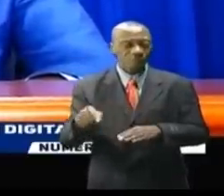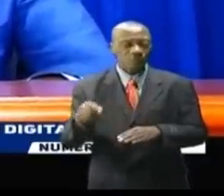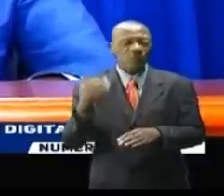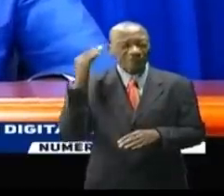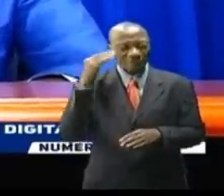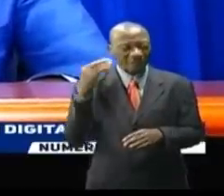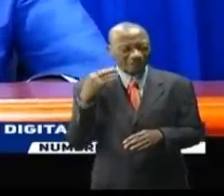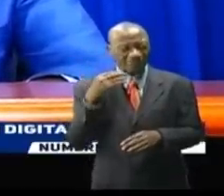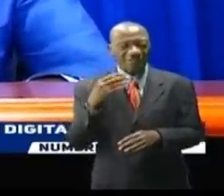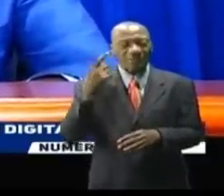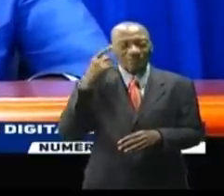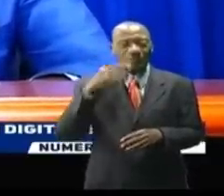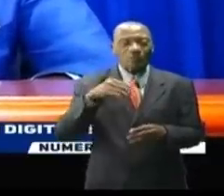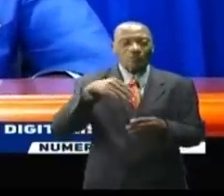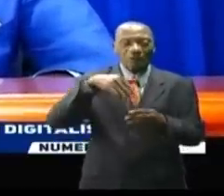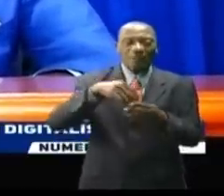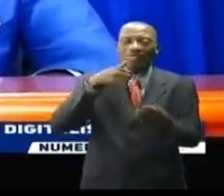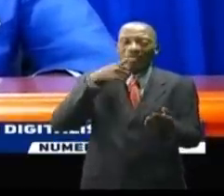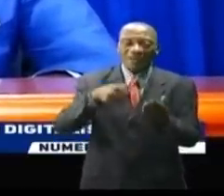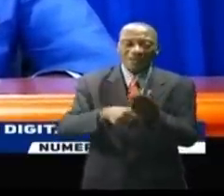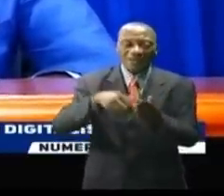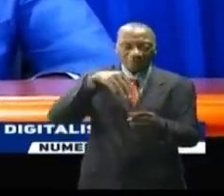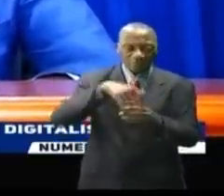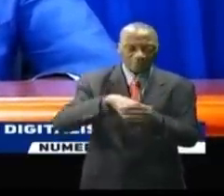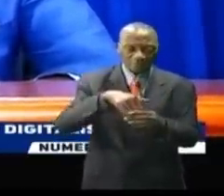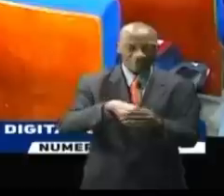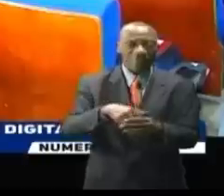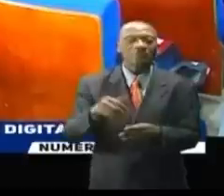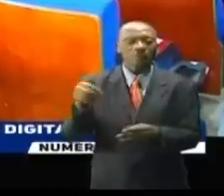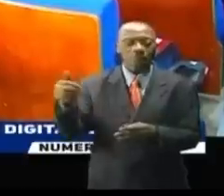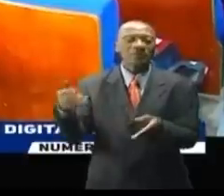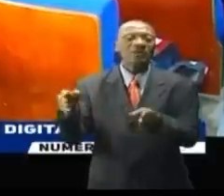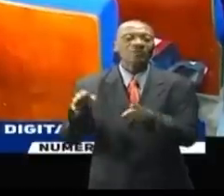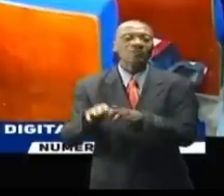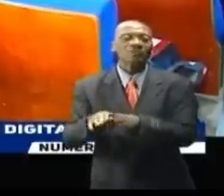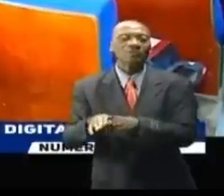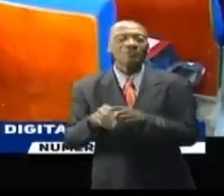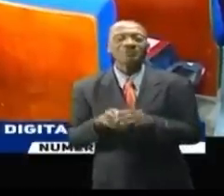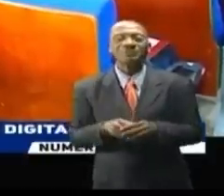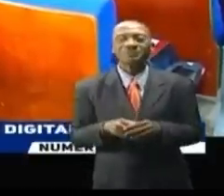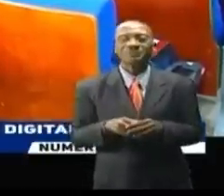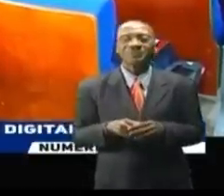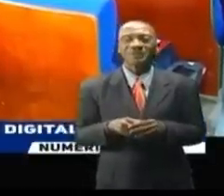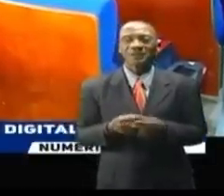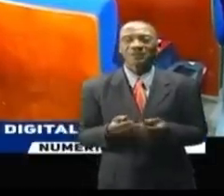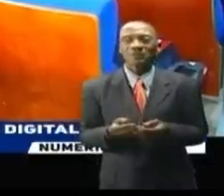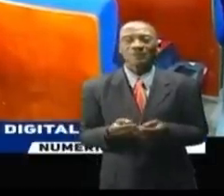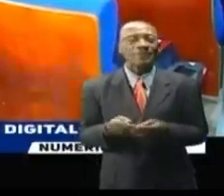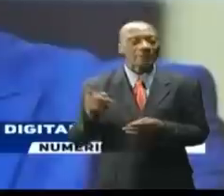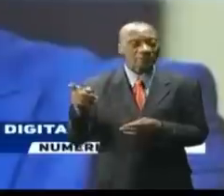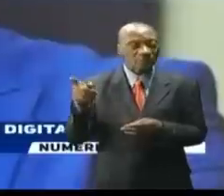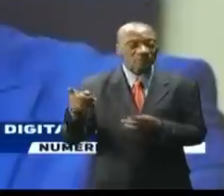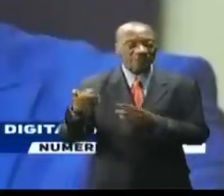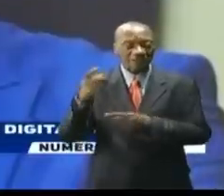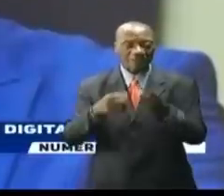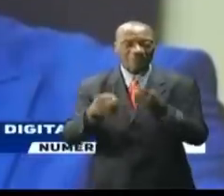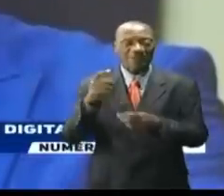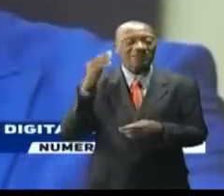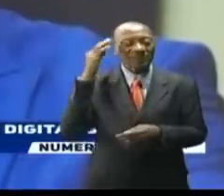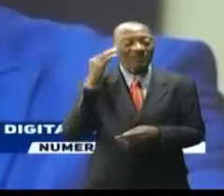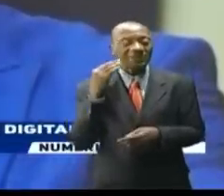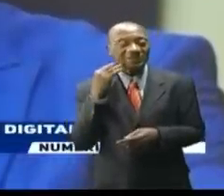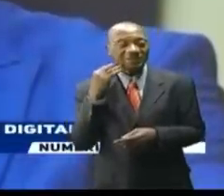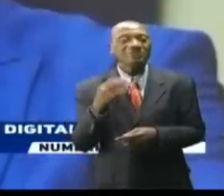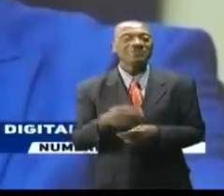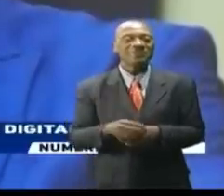qui a procédé à cette clôture. À cette occasion, Séraphin Oumba a, au nom du ministre Augustin Kibasa, félicité les participants à ces